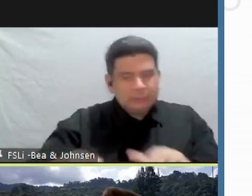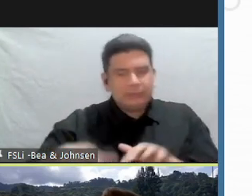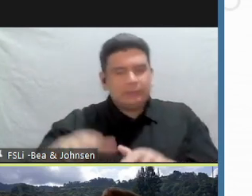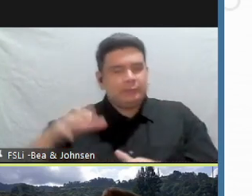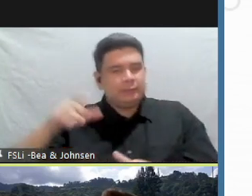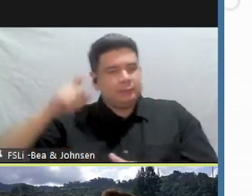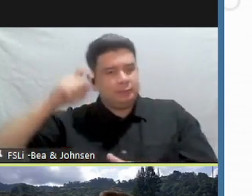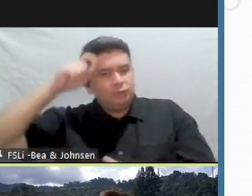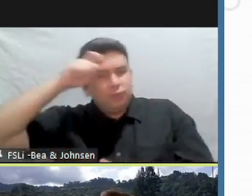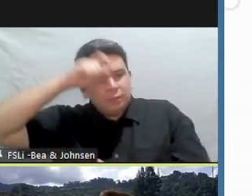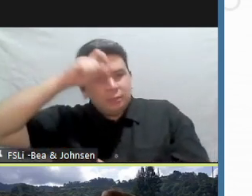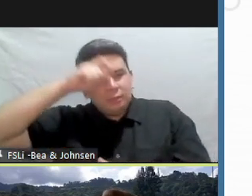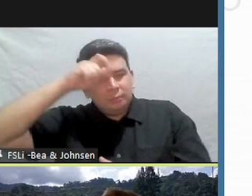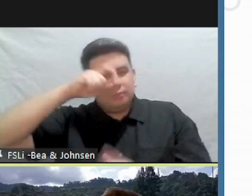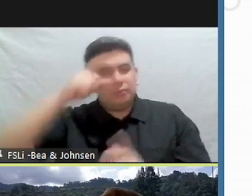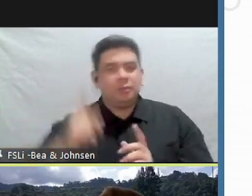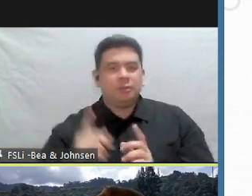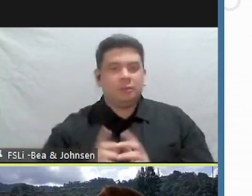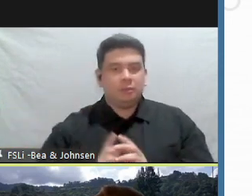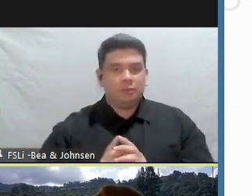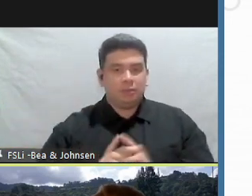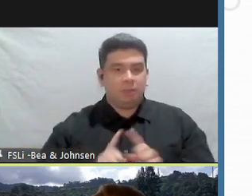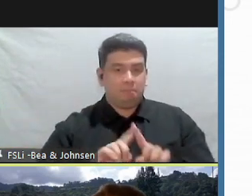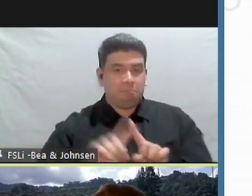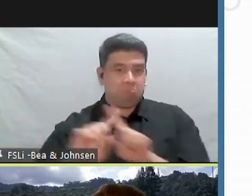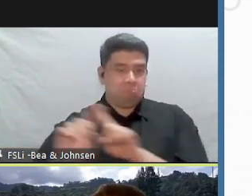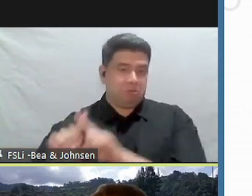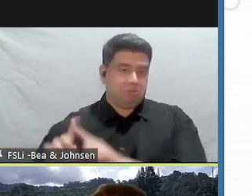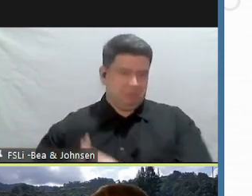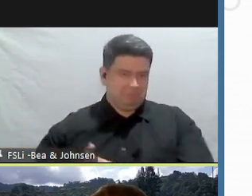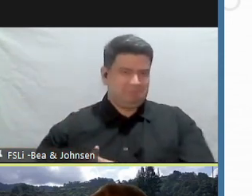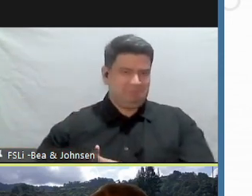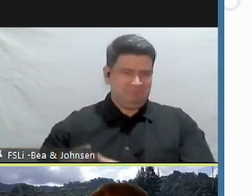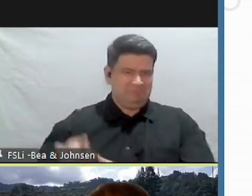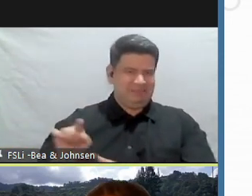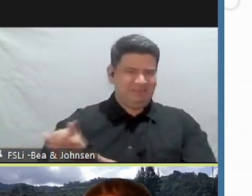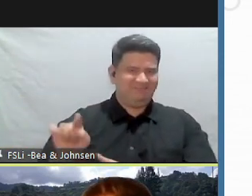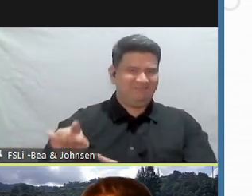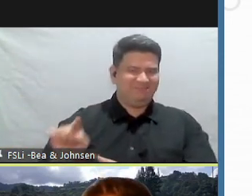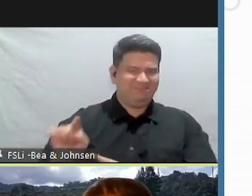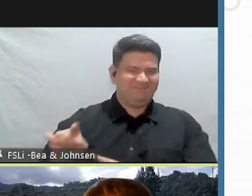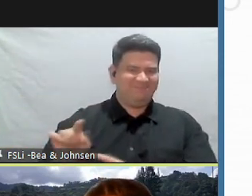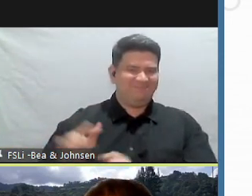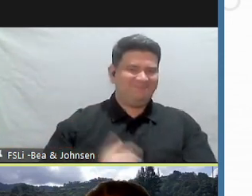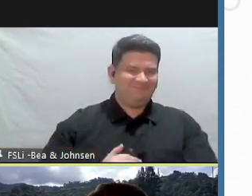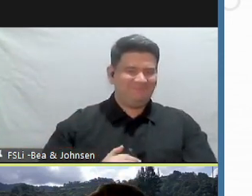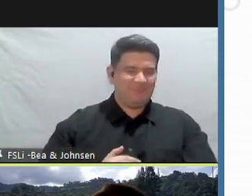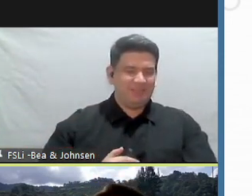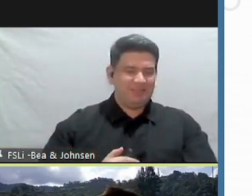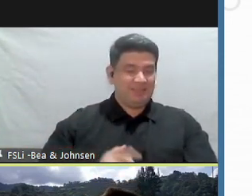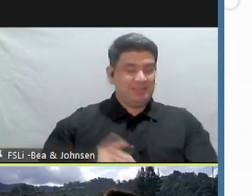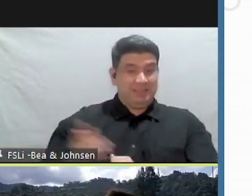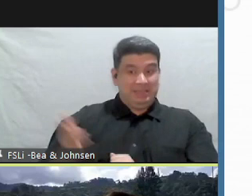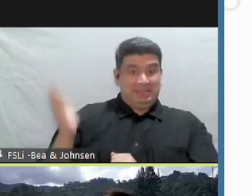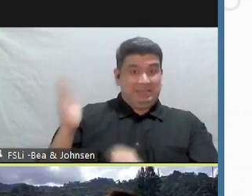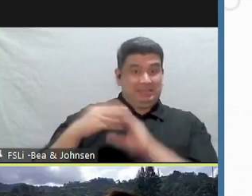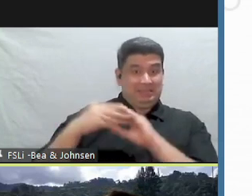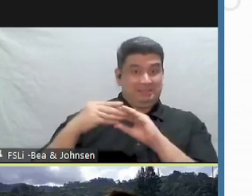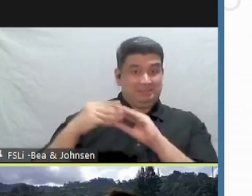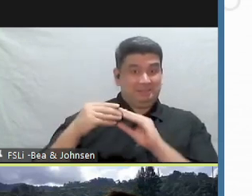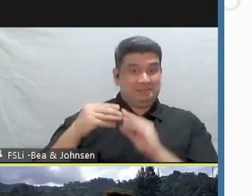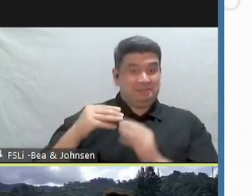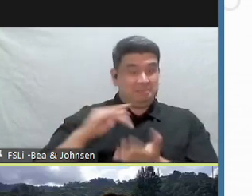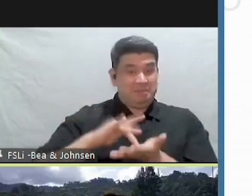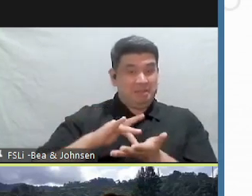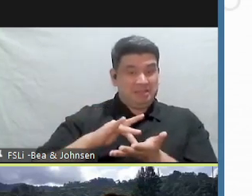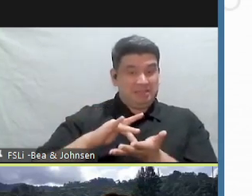sa iba't ibang aspeto. Kwento nga po ni Teacher Epang kanina, yung kaalaman sa medisina,